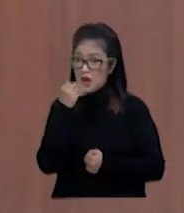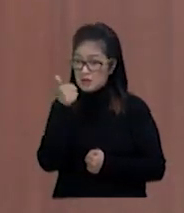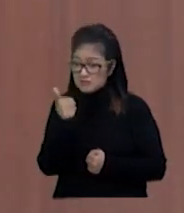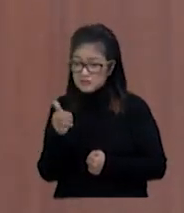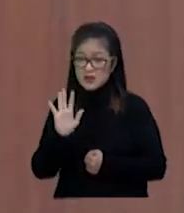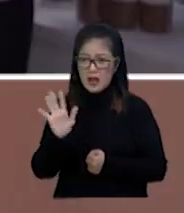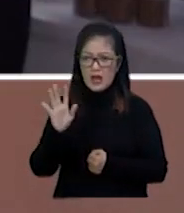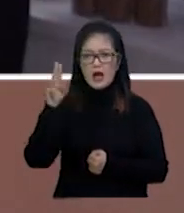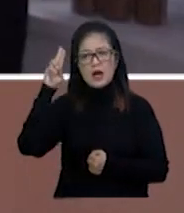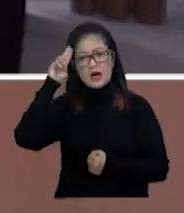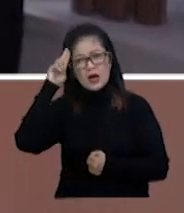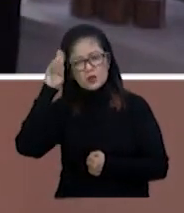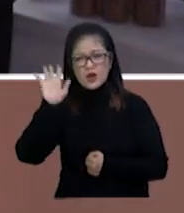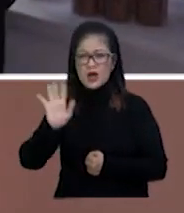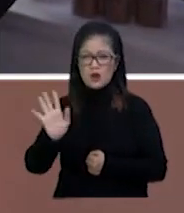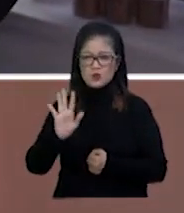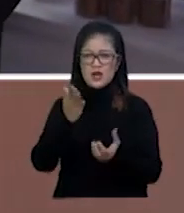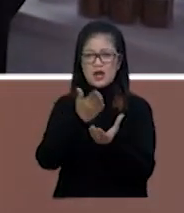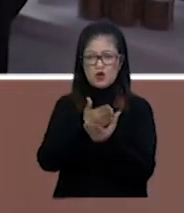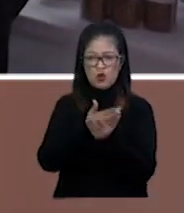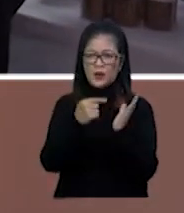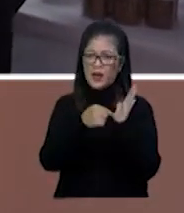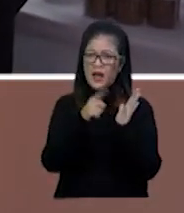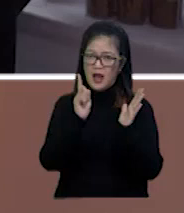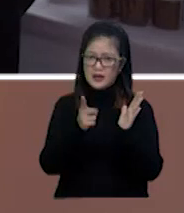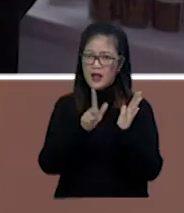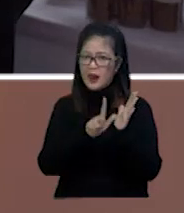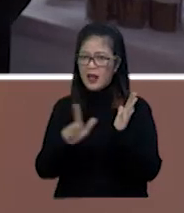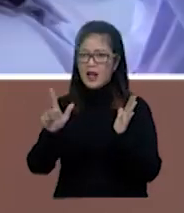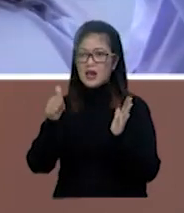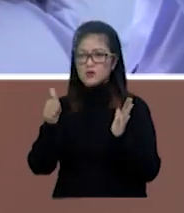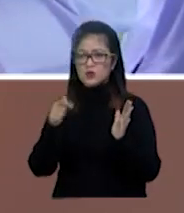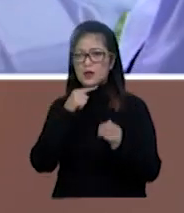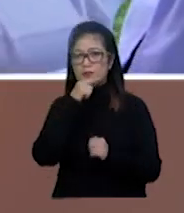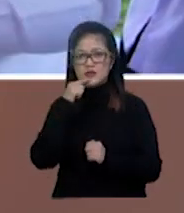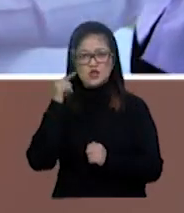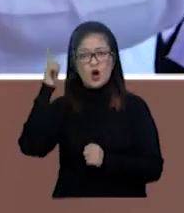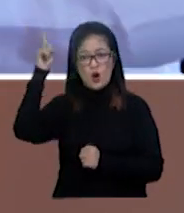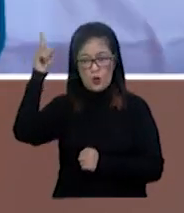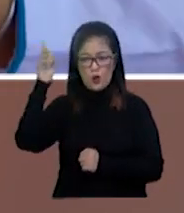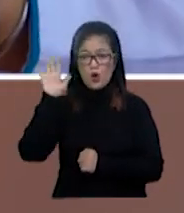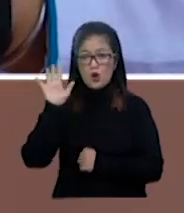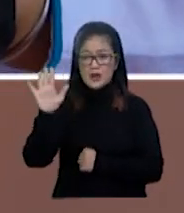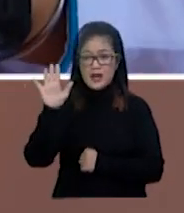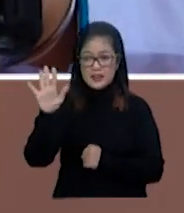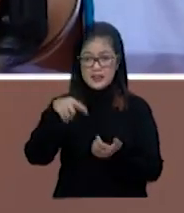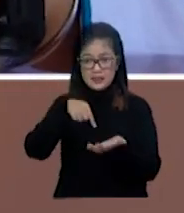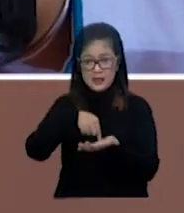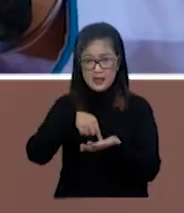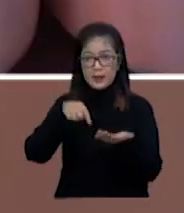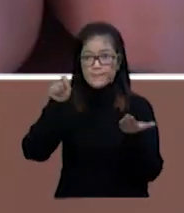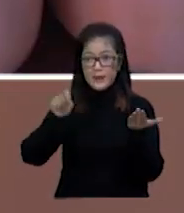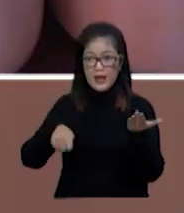kita udah lengkap semuanya ini Insya Allah nanti ini akan apa untuk kita mulai